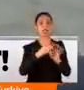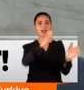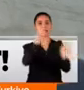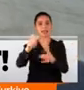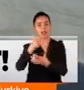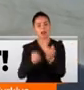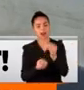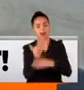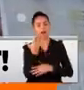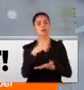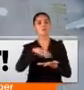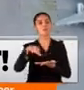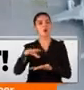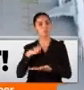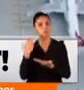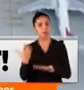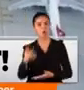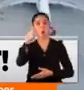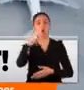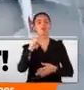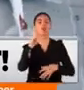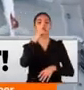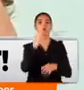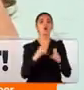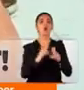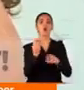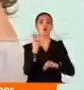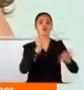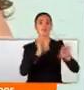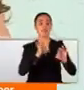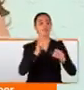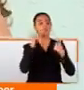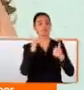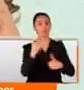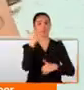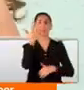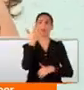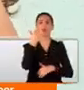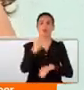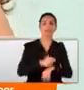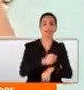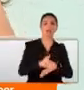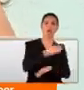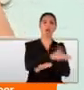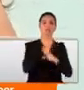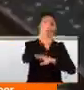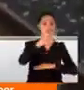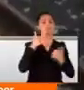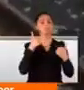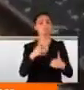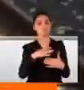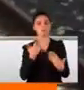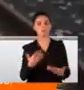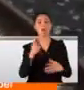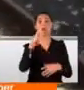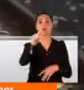açıldı, departmanlar var ve orada PCR testi yaptırabilir. 5-6 saat öncesinden havalimanında olursa bunu yapabilir.